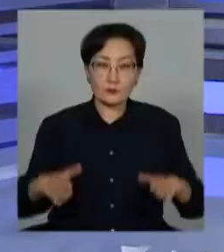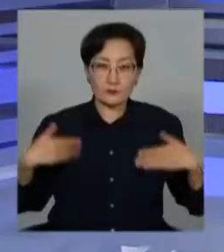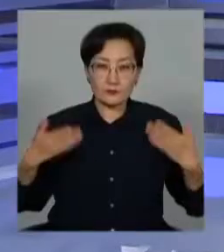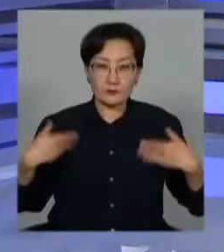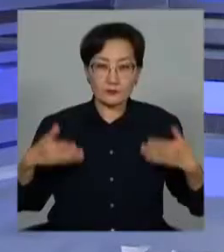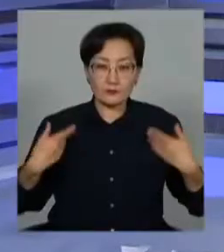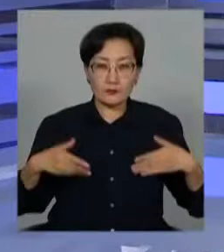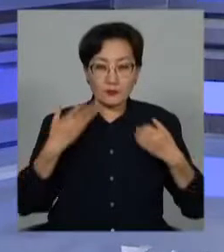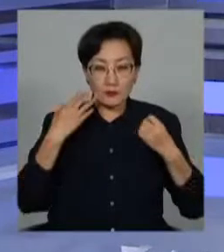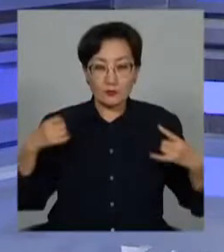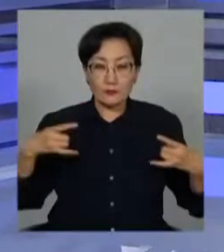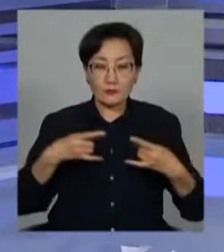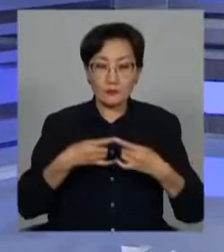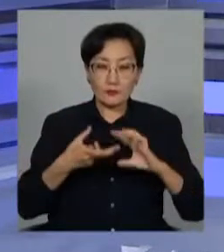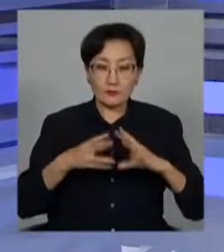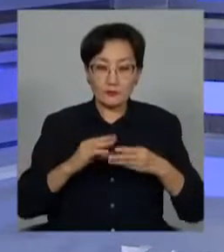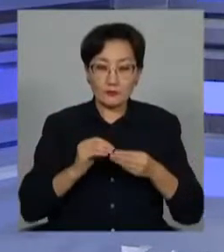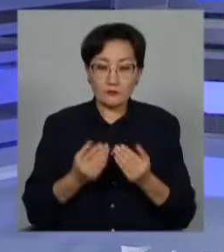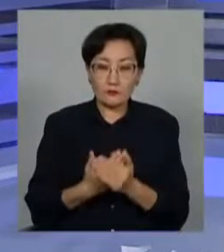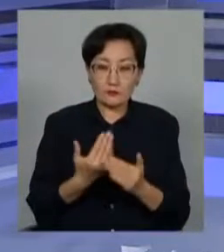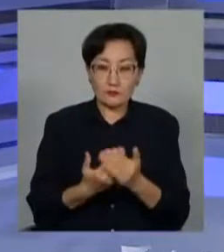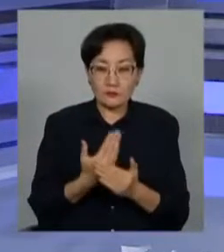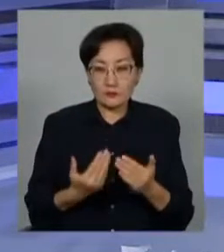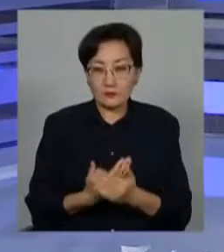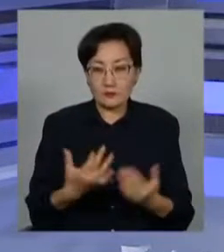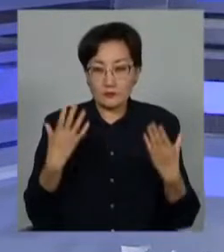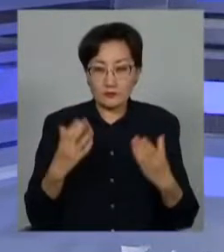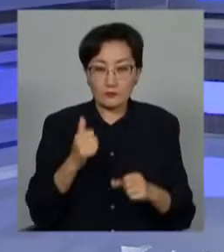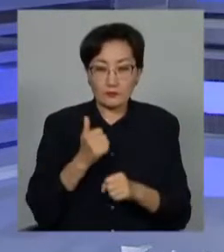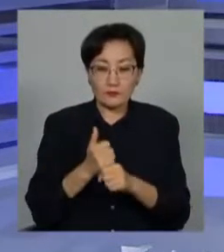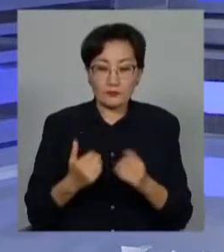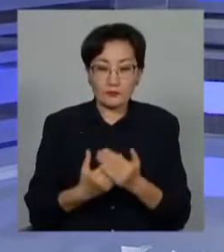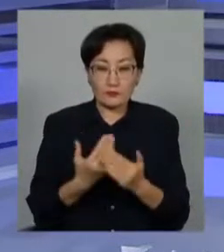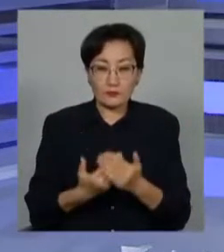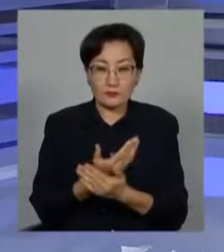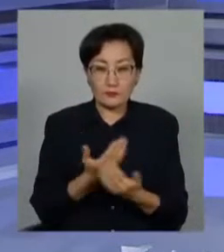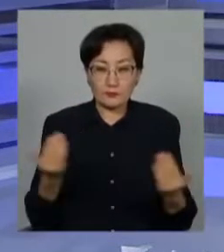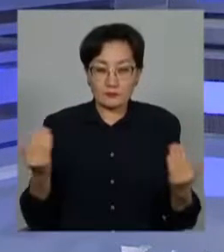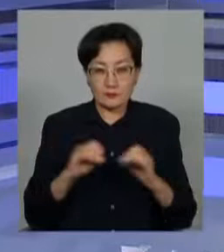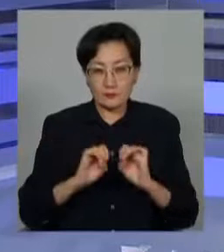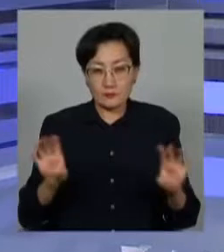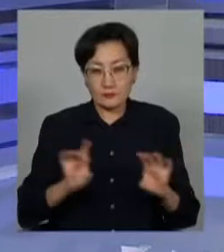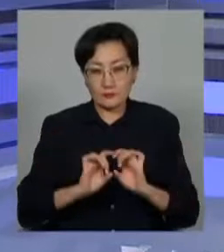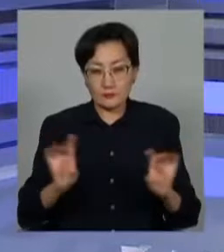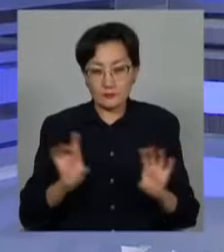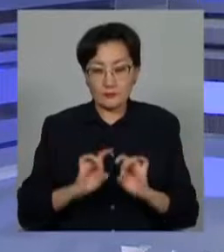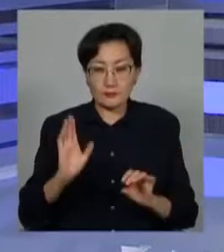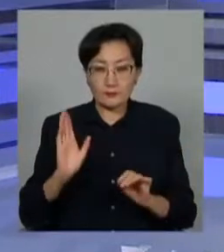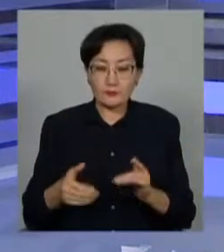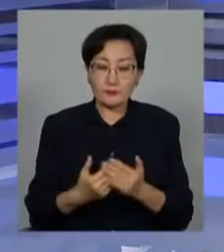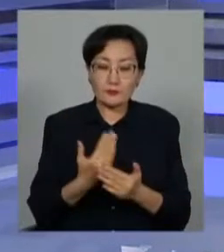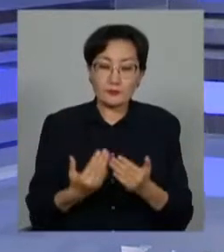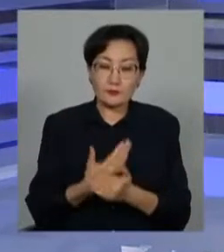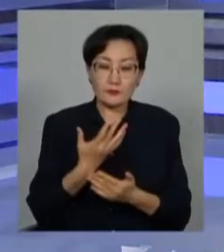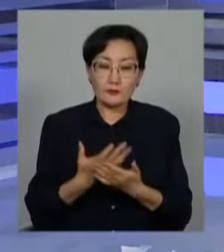Ассалаумы алейкум, кеш жарық, қадірлі көрермен. Алматы арнасының тікелей эфирінде қорытынды жаңалықтар студияда. Мен Қасымхан Талғатұлы, және де суырда аудармада